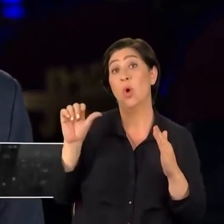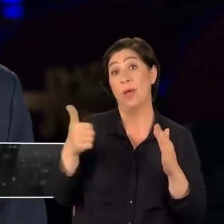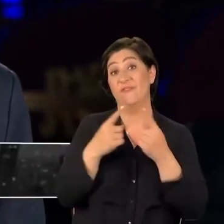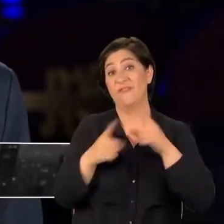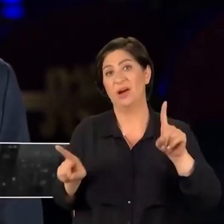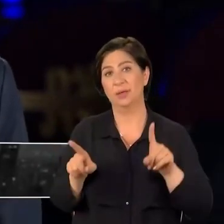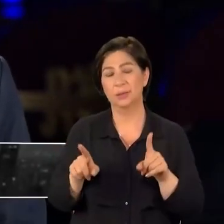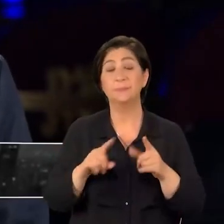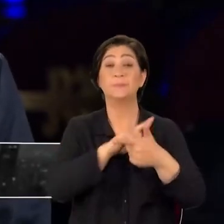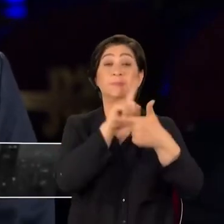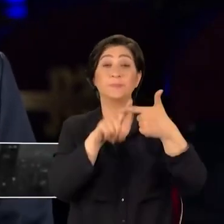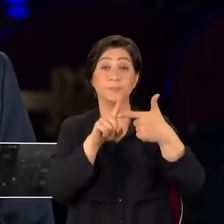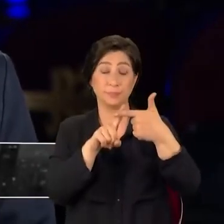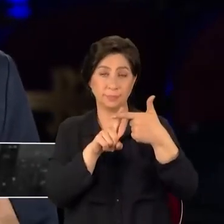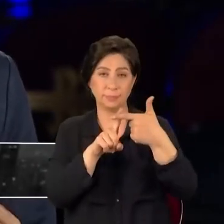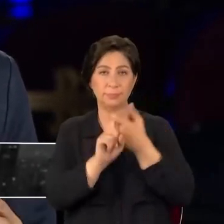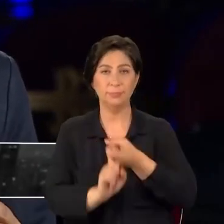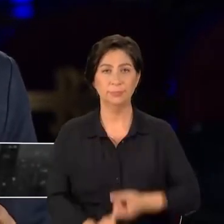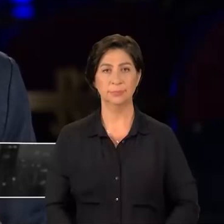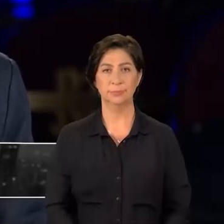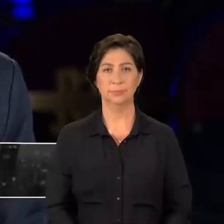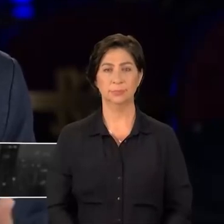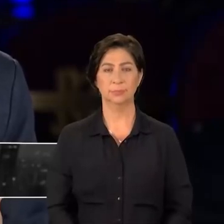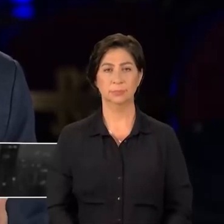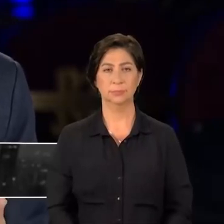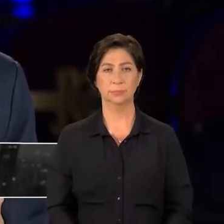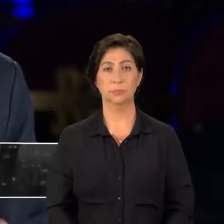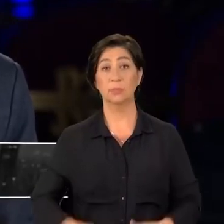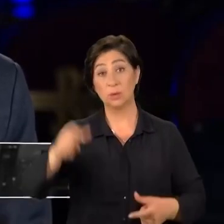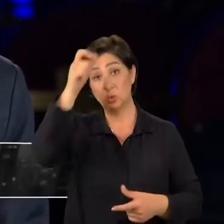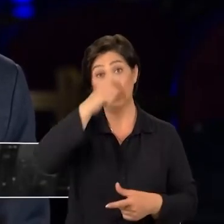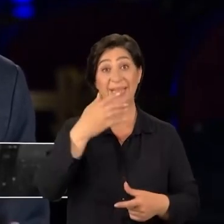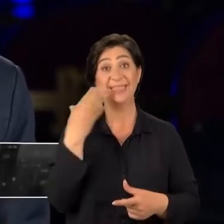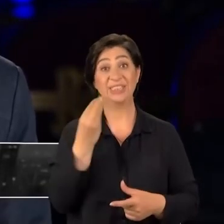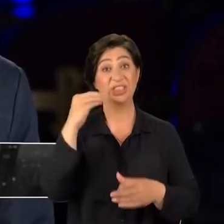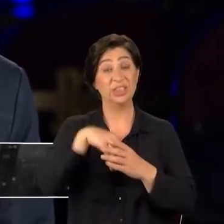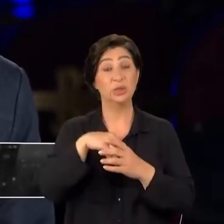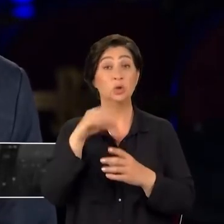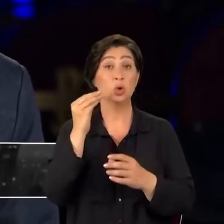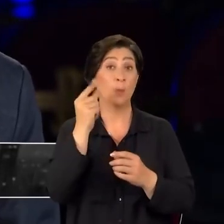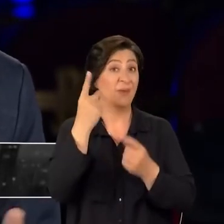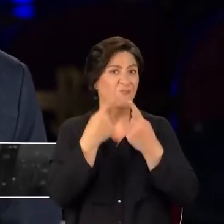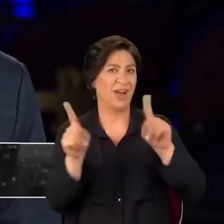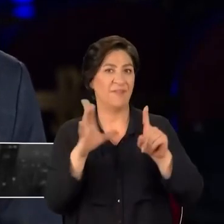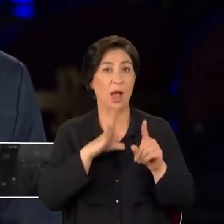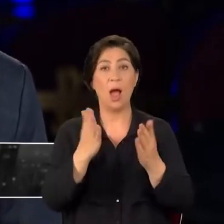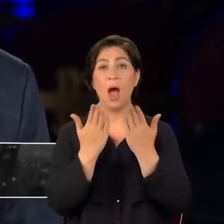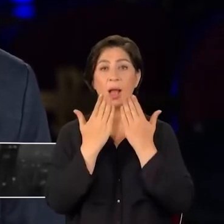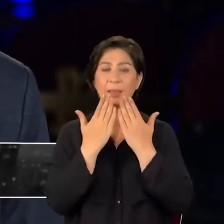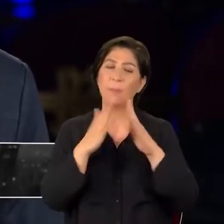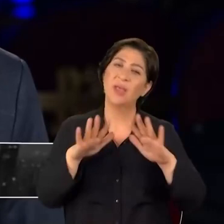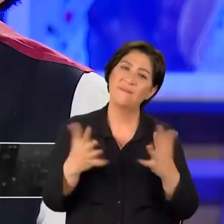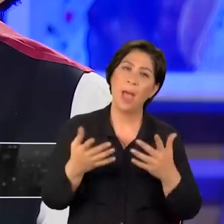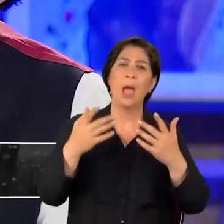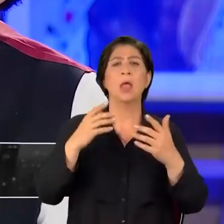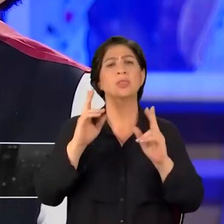var. İkincisi ben yani Türkiye'deki gençlik için özellikle çok önemli şöyle bir ayrım var. Akademide ya da